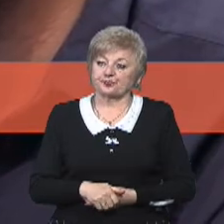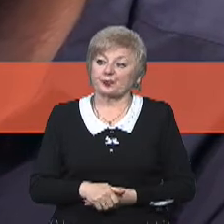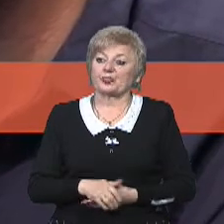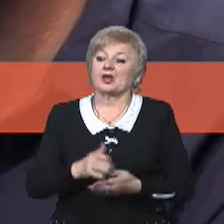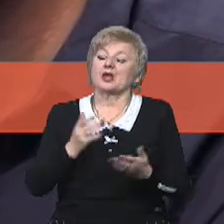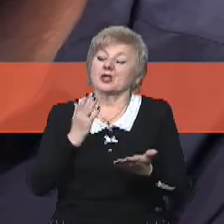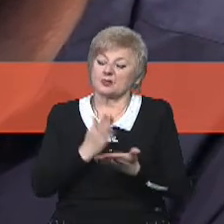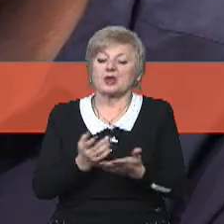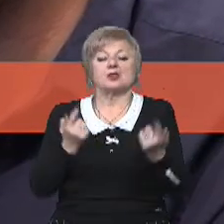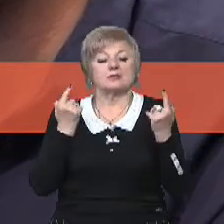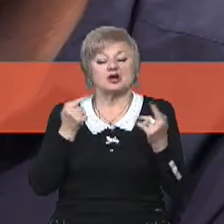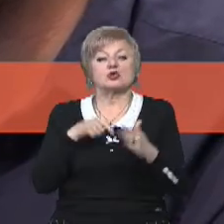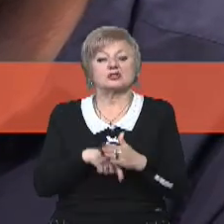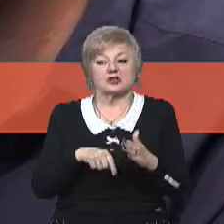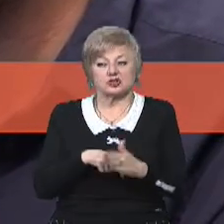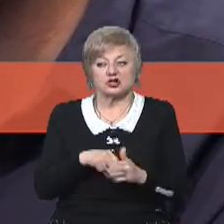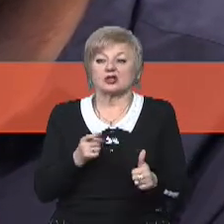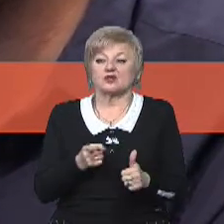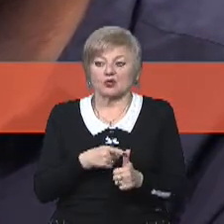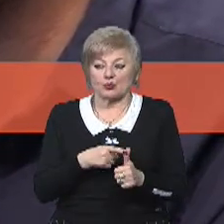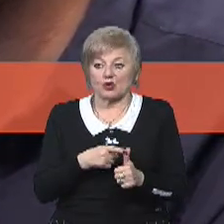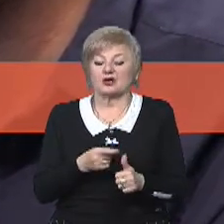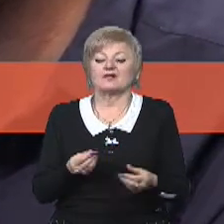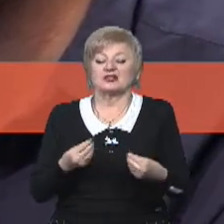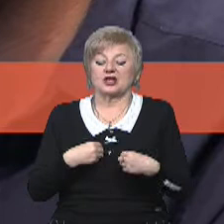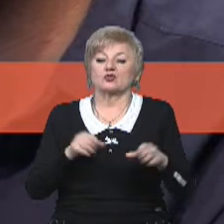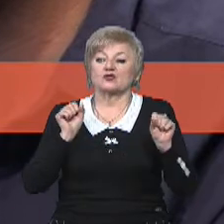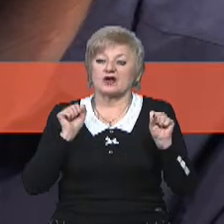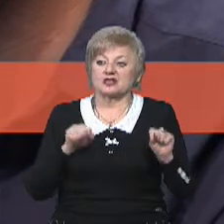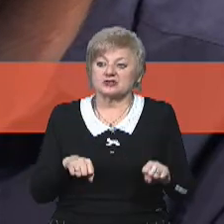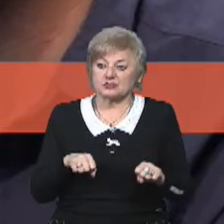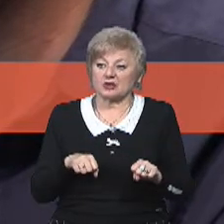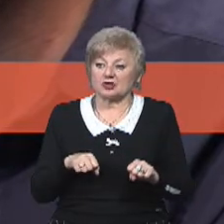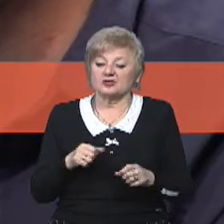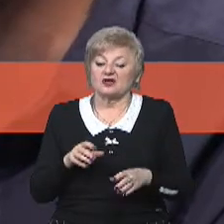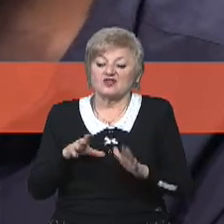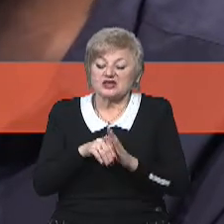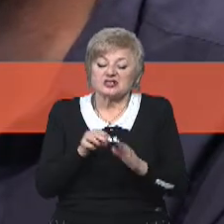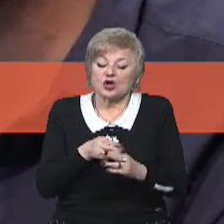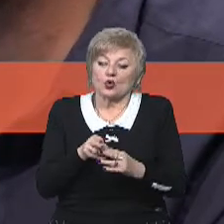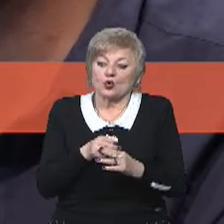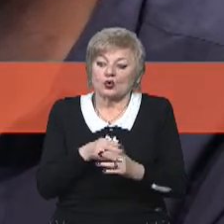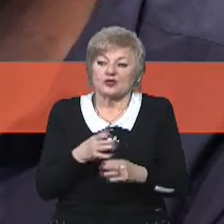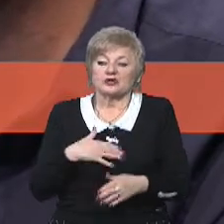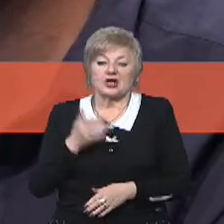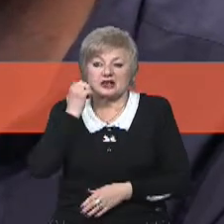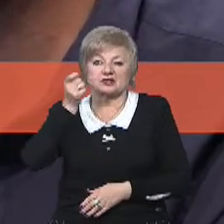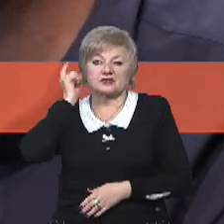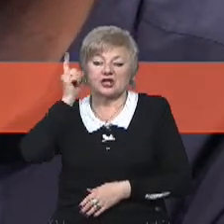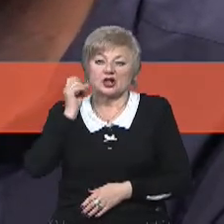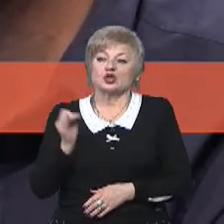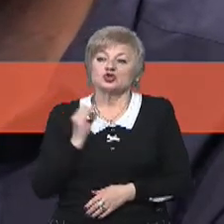Має дуже велике значення, бо, по-перше, дає можливість внести деякі корективи в нашу стародавню